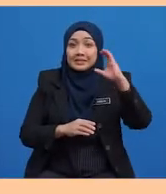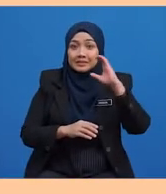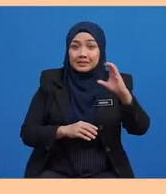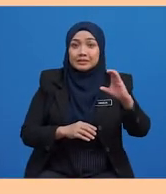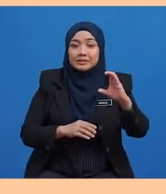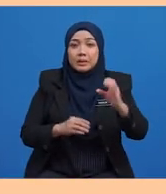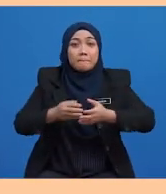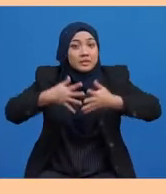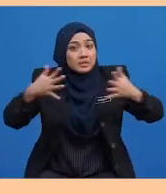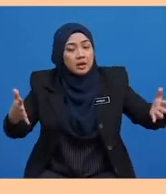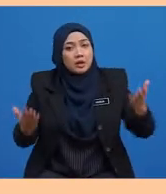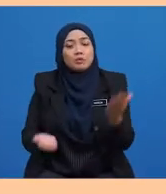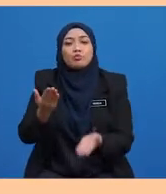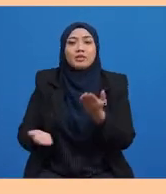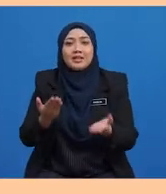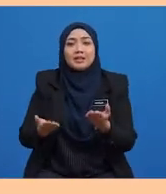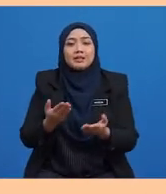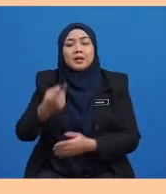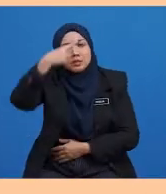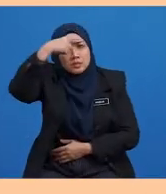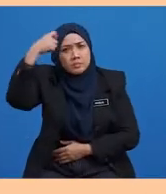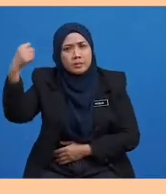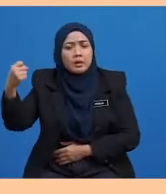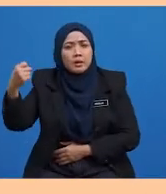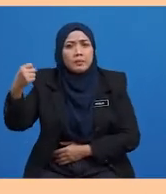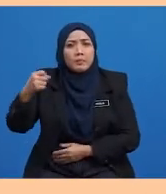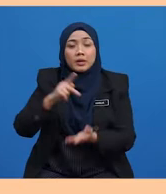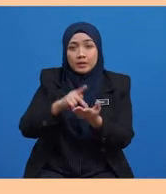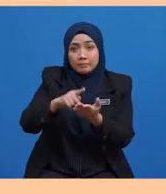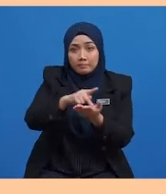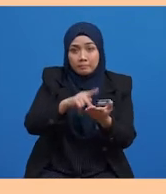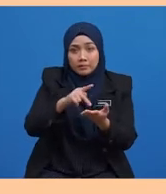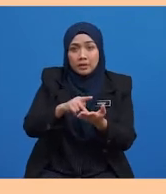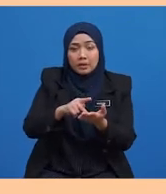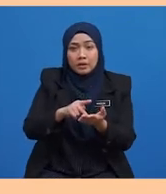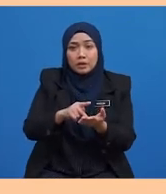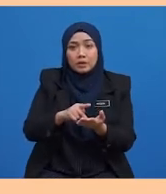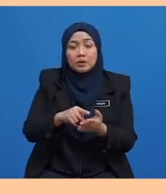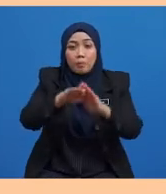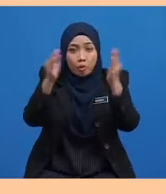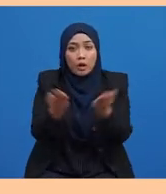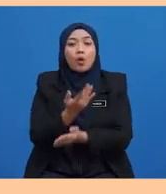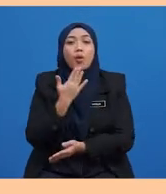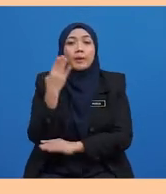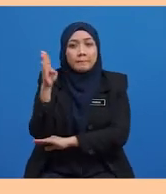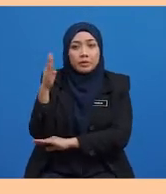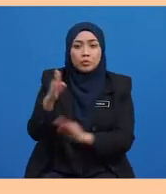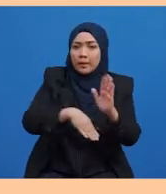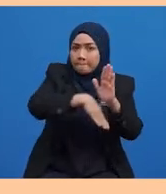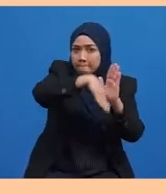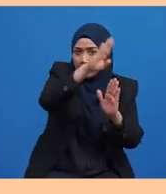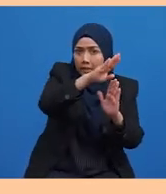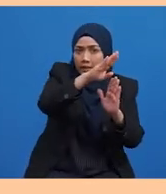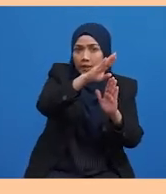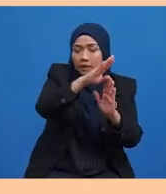besar kemungkinan. Ini kerana bilangan bola berwarna biru lebih daripada